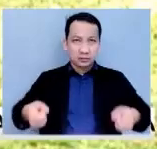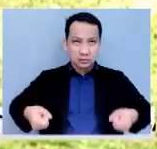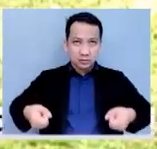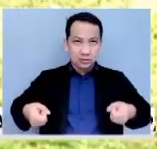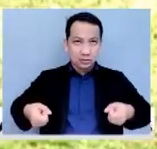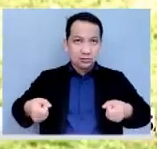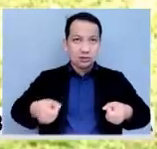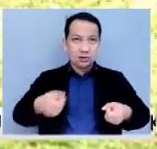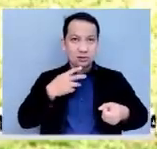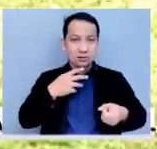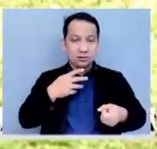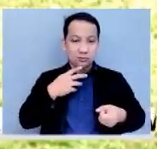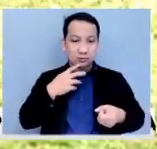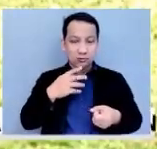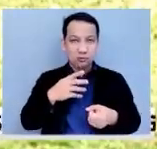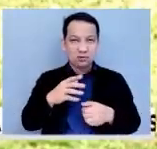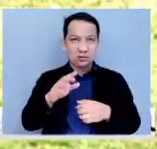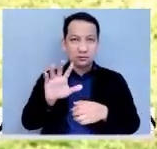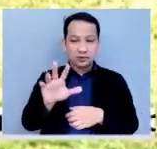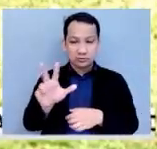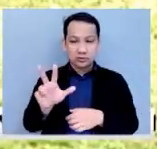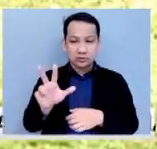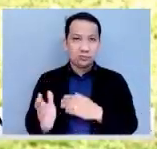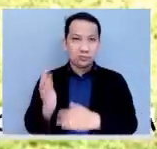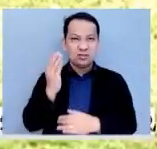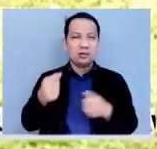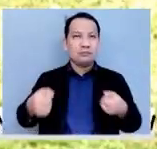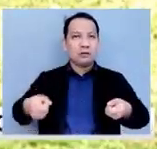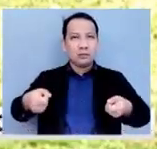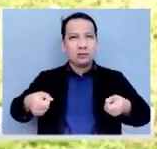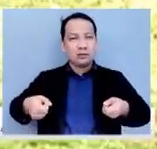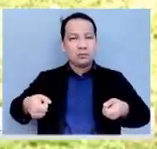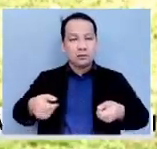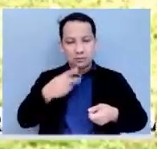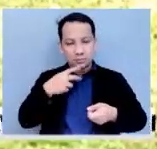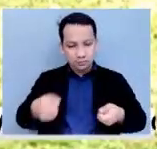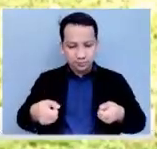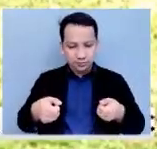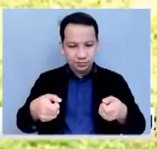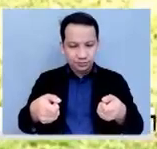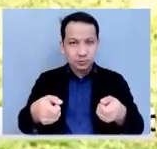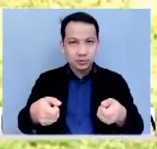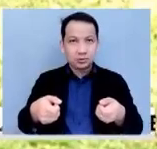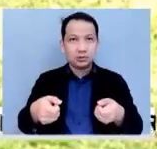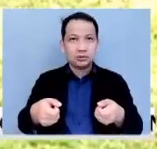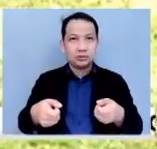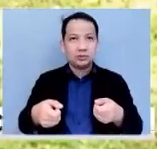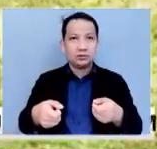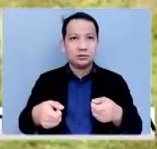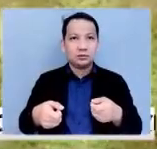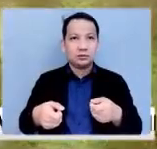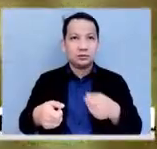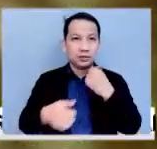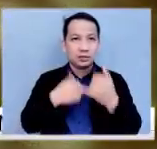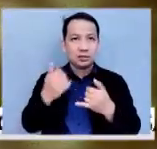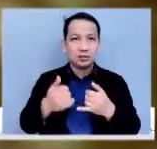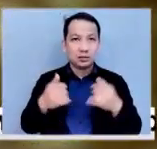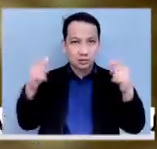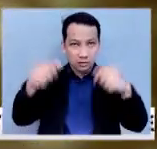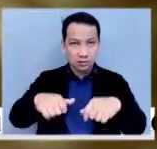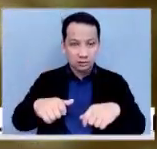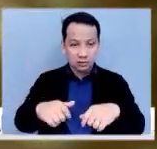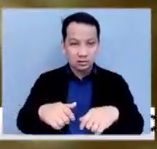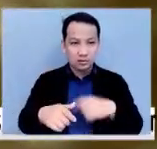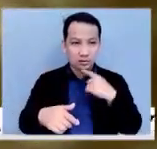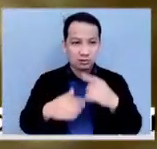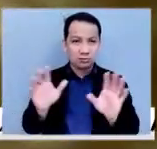at kasama ko po yung tito ko, 5:30 a.m. At nung dumating na kami sa balon, may sumigaw pong dapa. Sumigaw po akong,